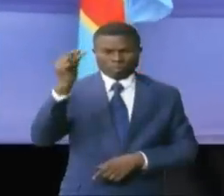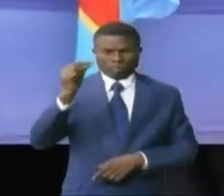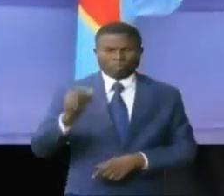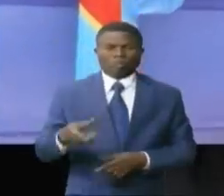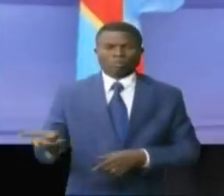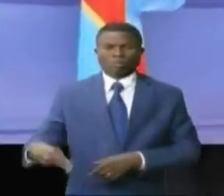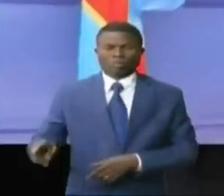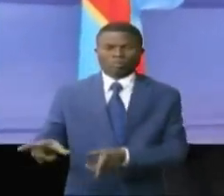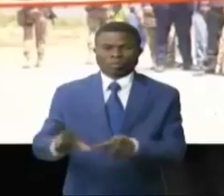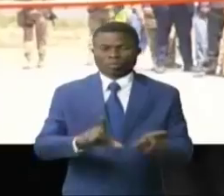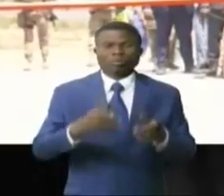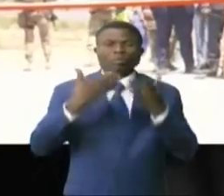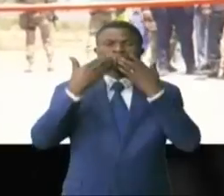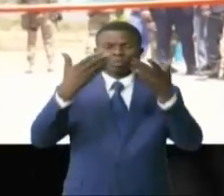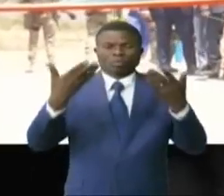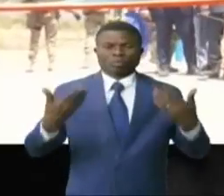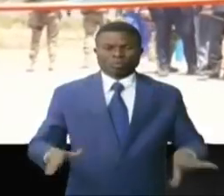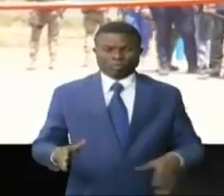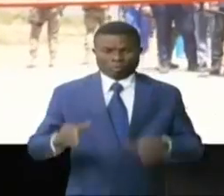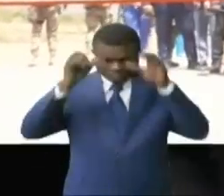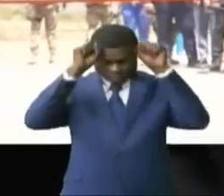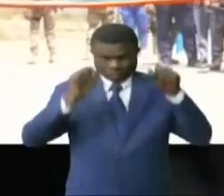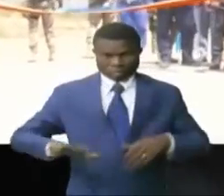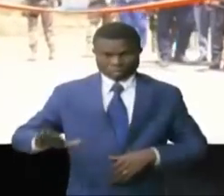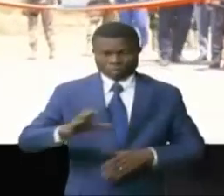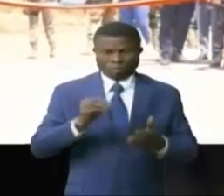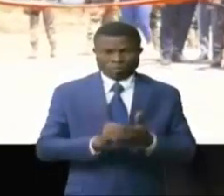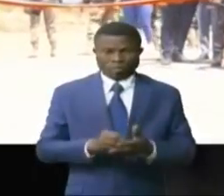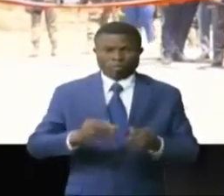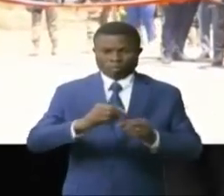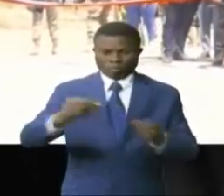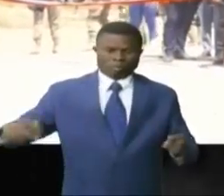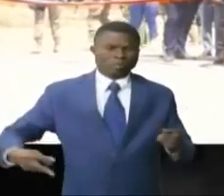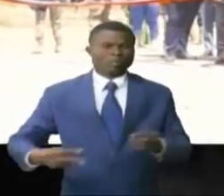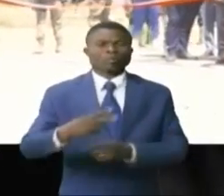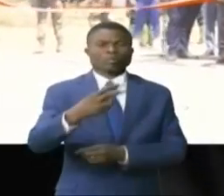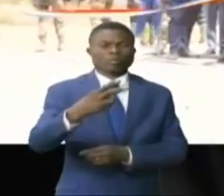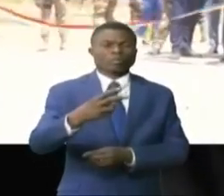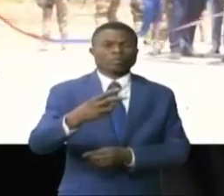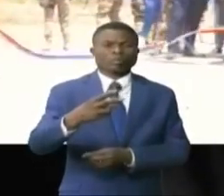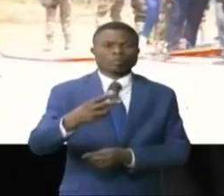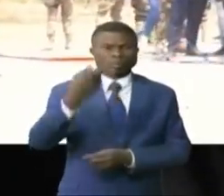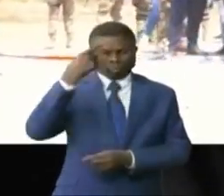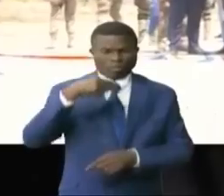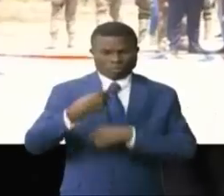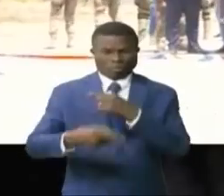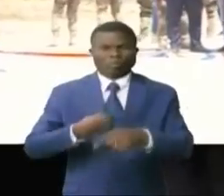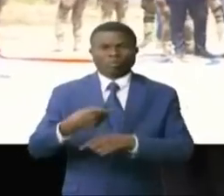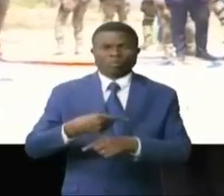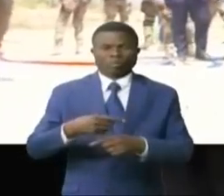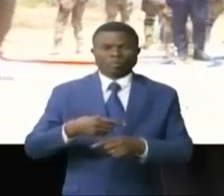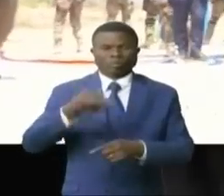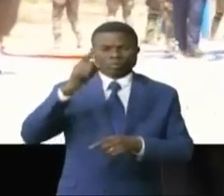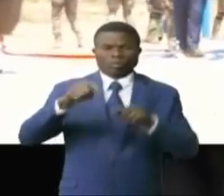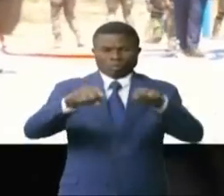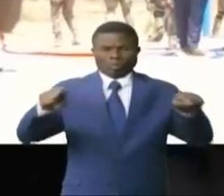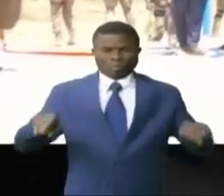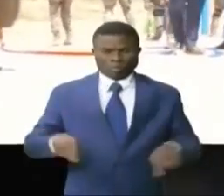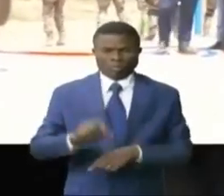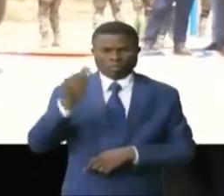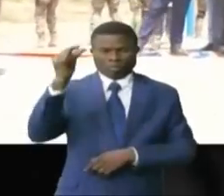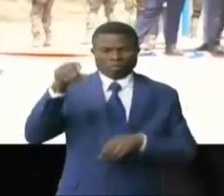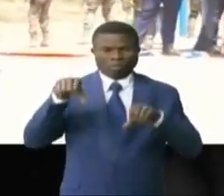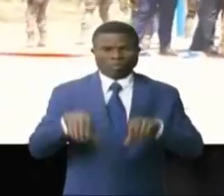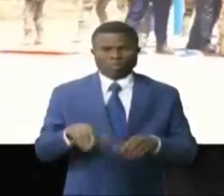Lualaba. Je vous remercie. Le président de la République a ensuite coupé le ruban symbolique pour le lancement du premier salon minier de la